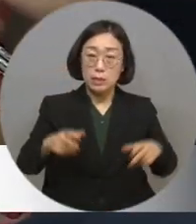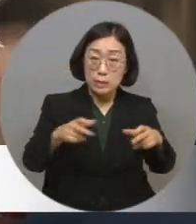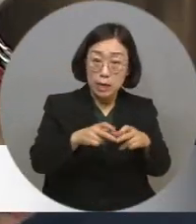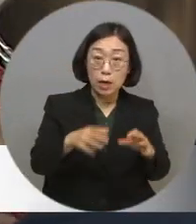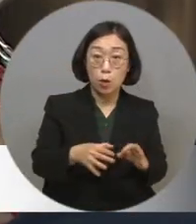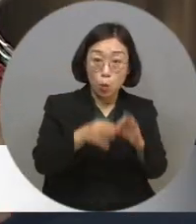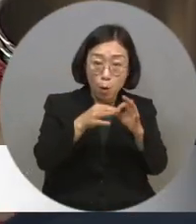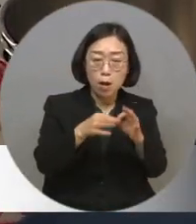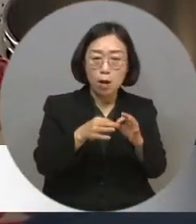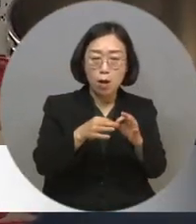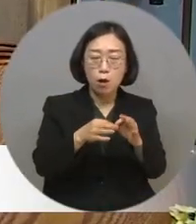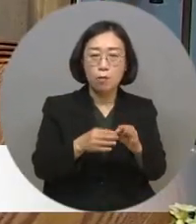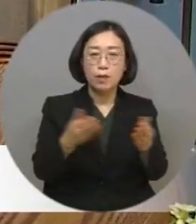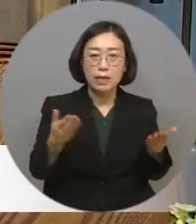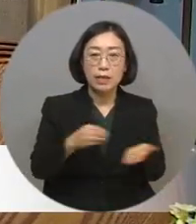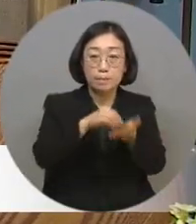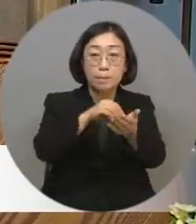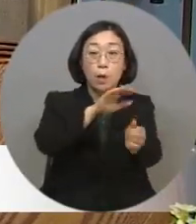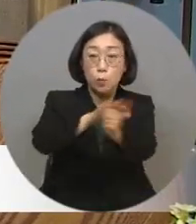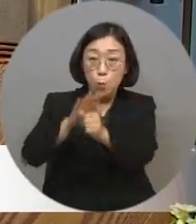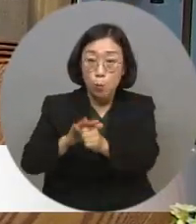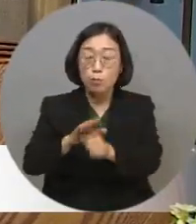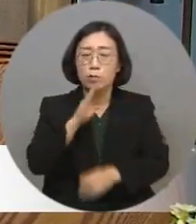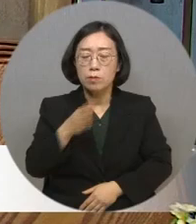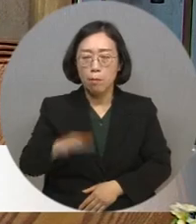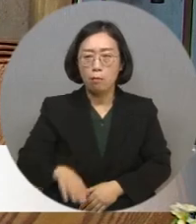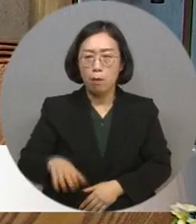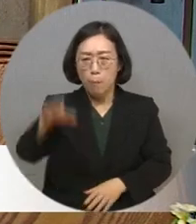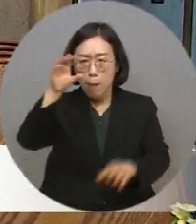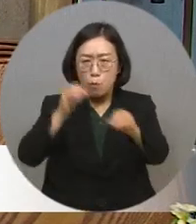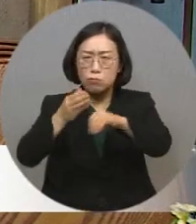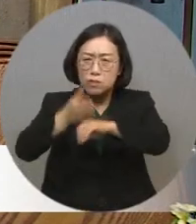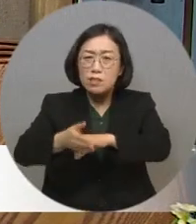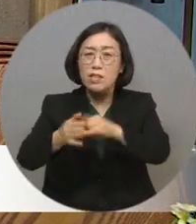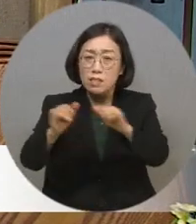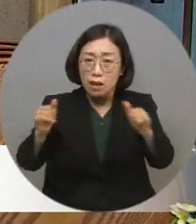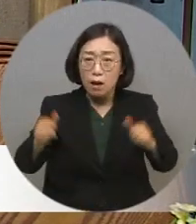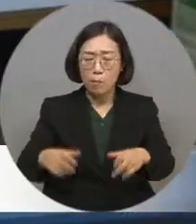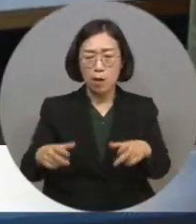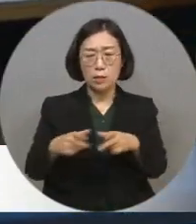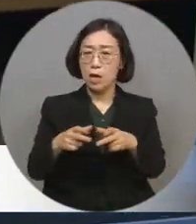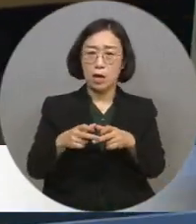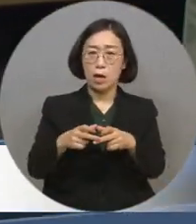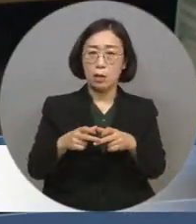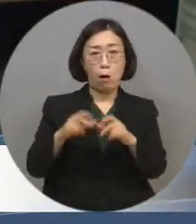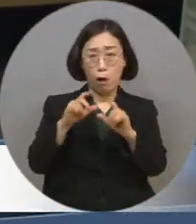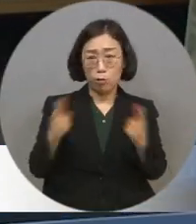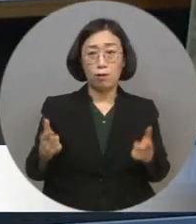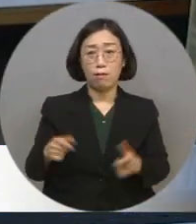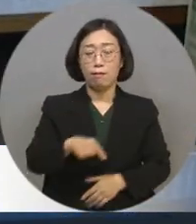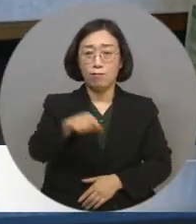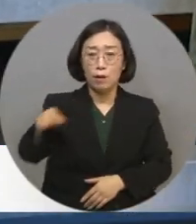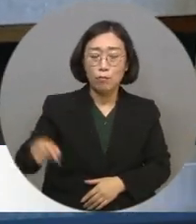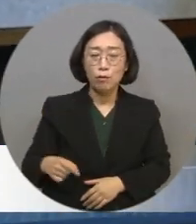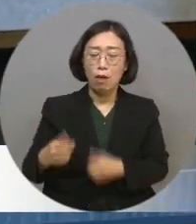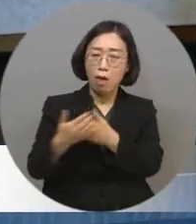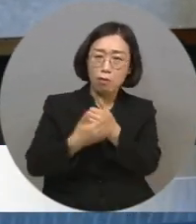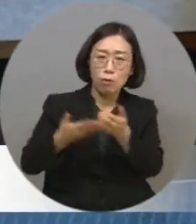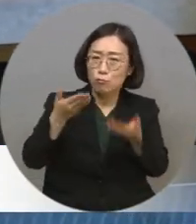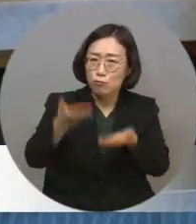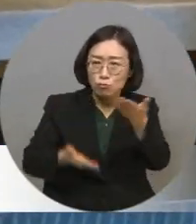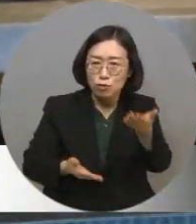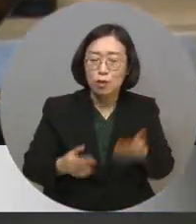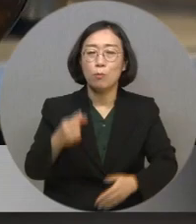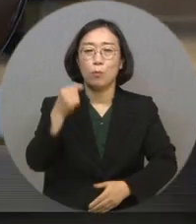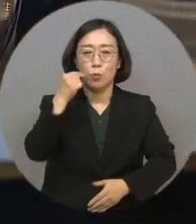취업 지원 정책은 존재하지만 느린 학습자들은 나라에서 장애인으로 분류되지 않기 때문에 정책의 수혜를 받지